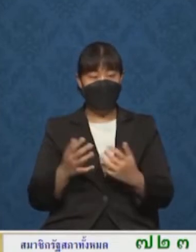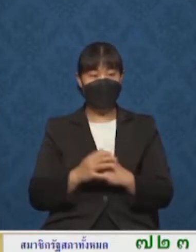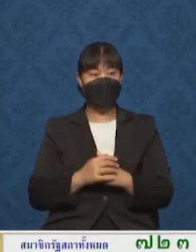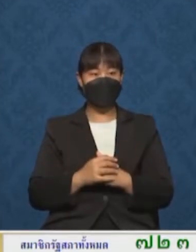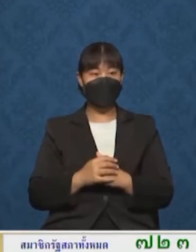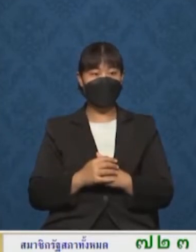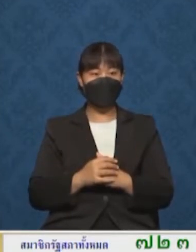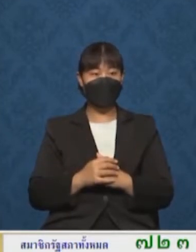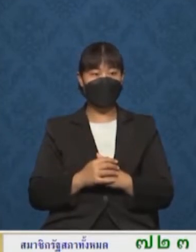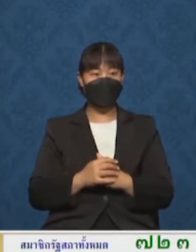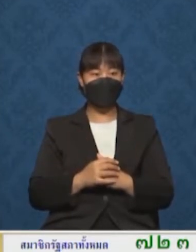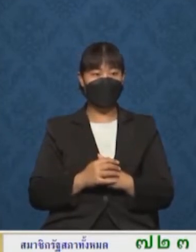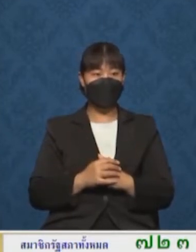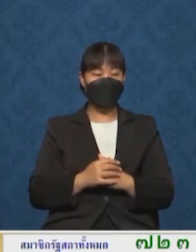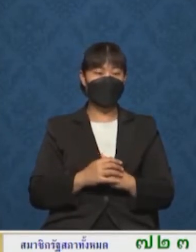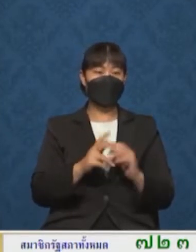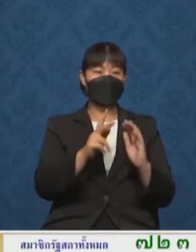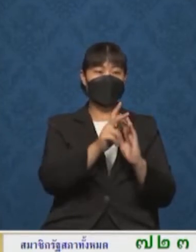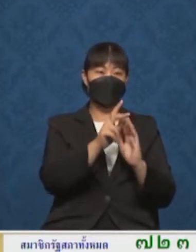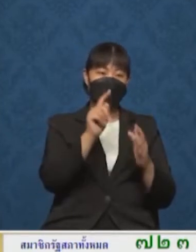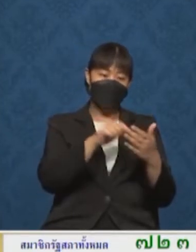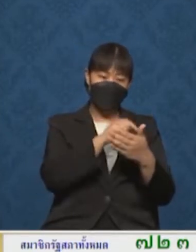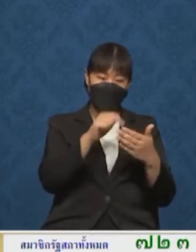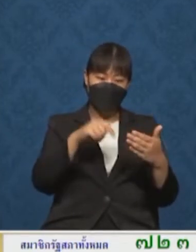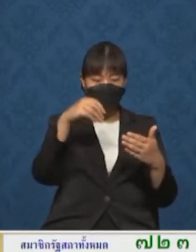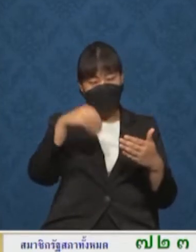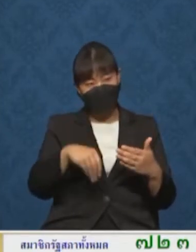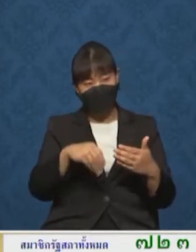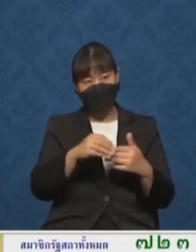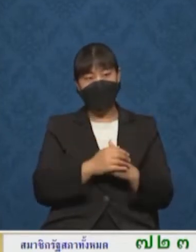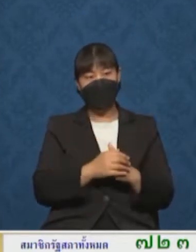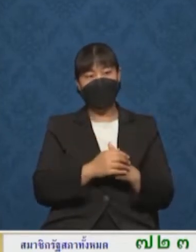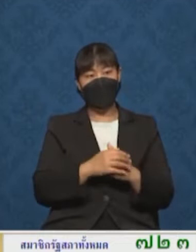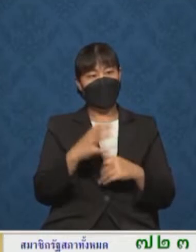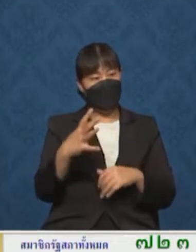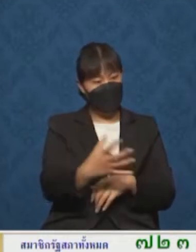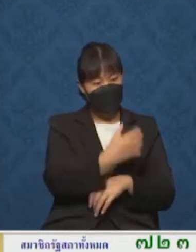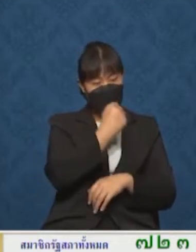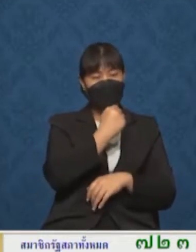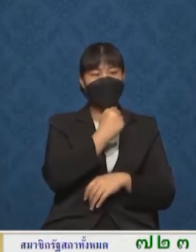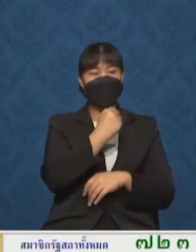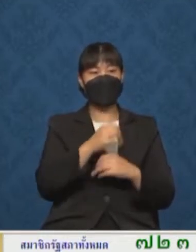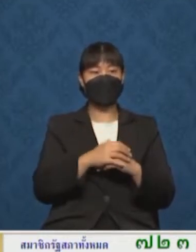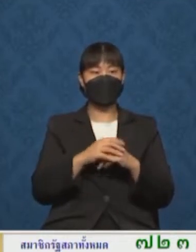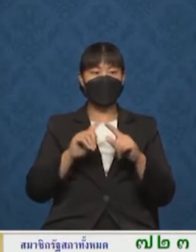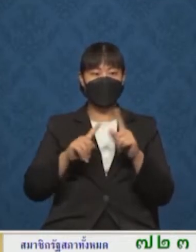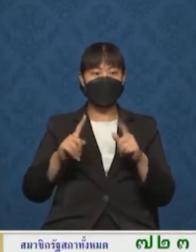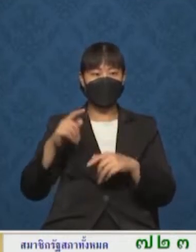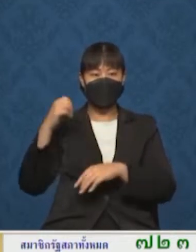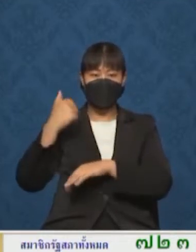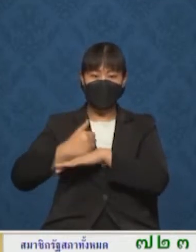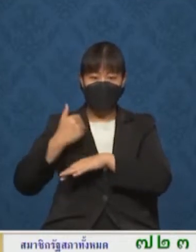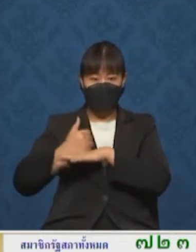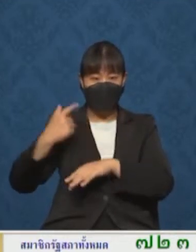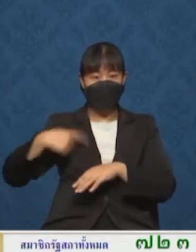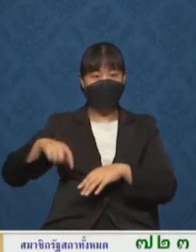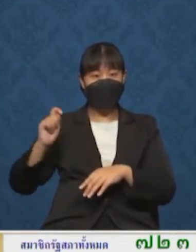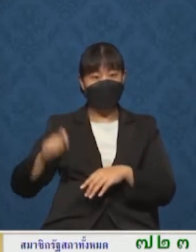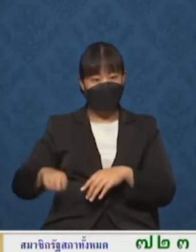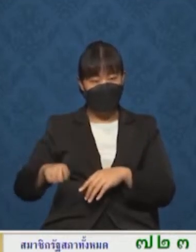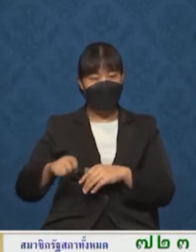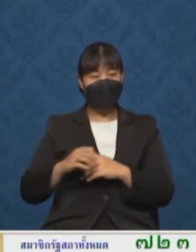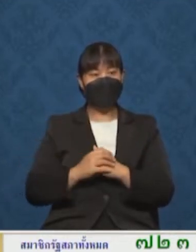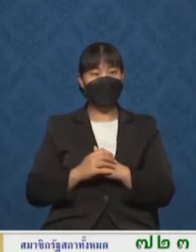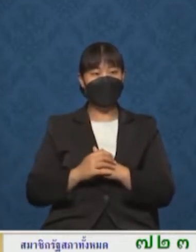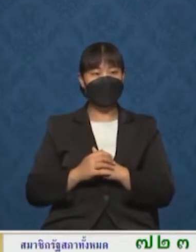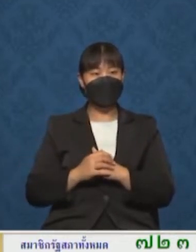นิติบัญติกบบริหารมีการเลอกตั้งบางทีถกรประหารเปลี่ยขมาครอบคองแต่อำนาจตุรการณมาจากระบบเดิมนั่นคอระบบส